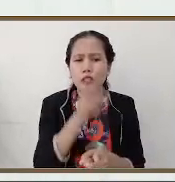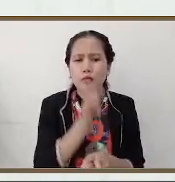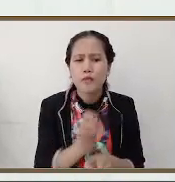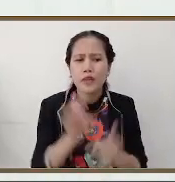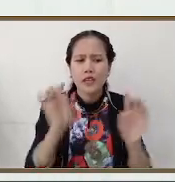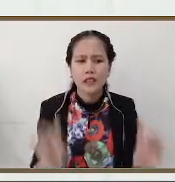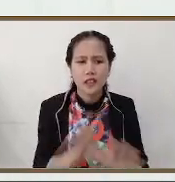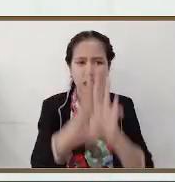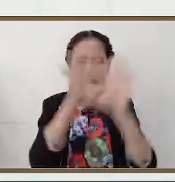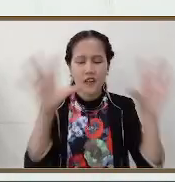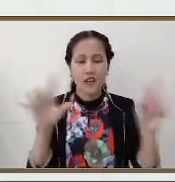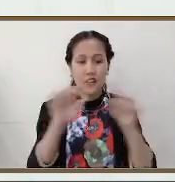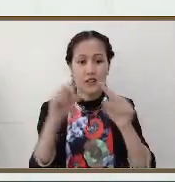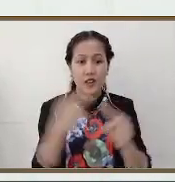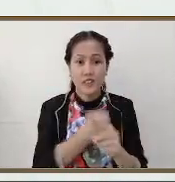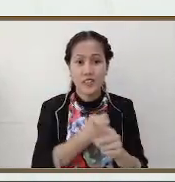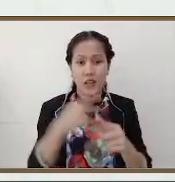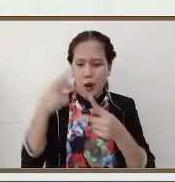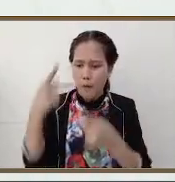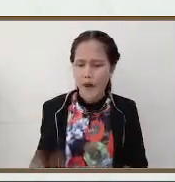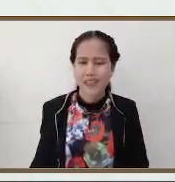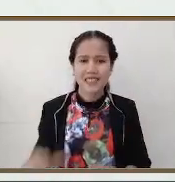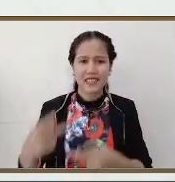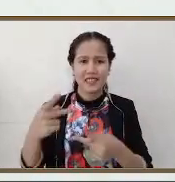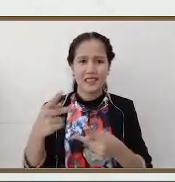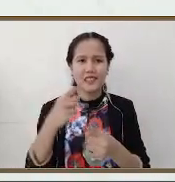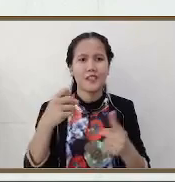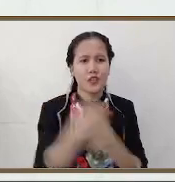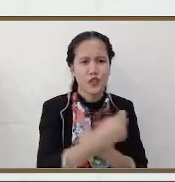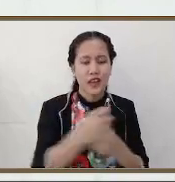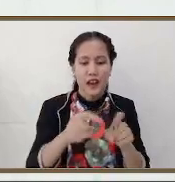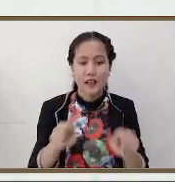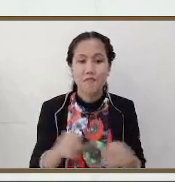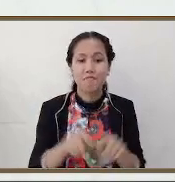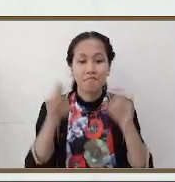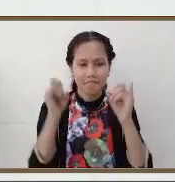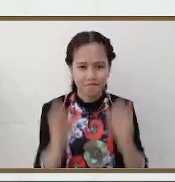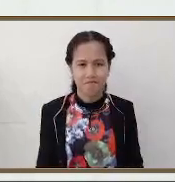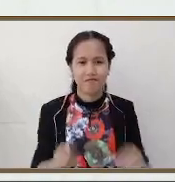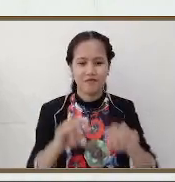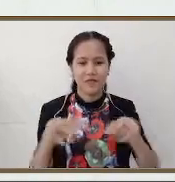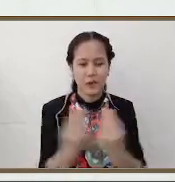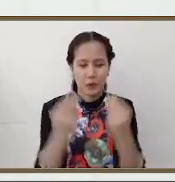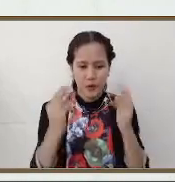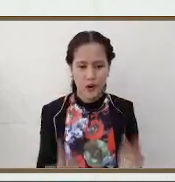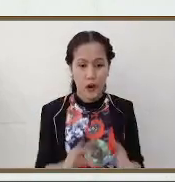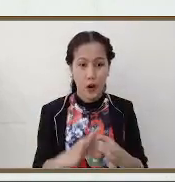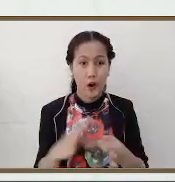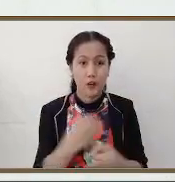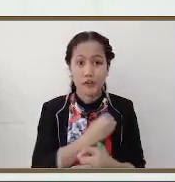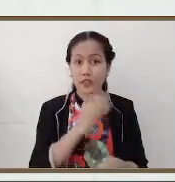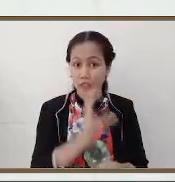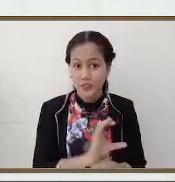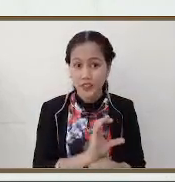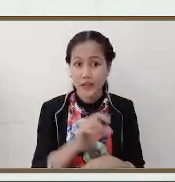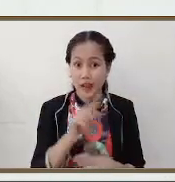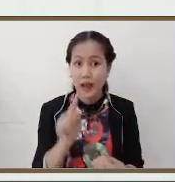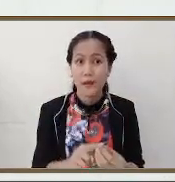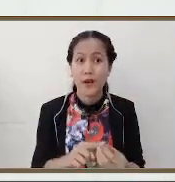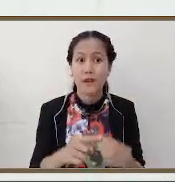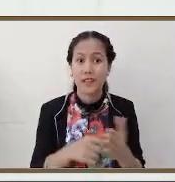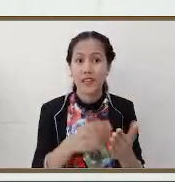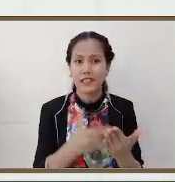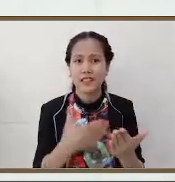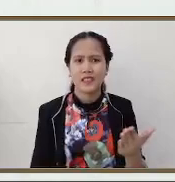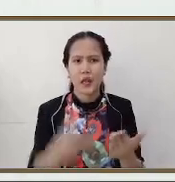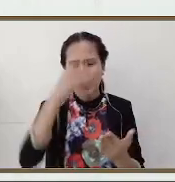atin yung ating present condition as individual member of our church regarding this matter. It's because